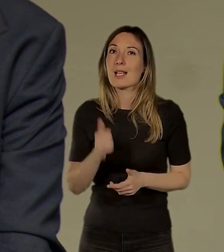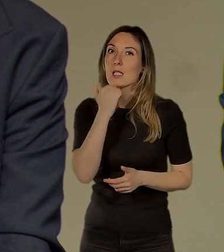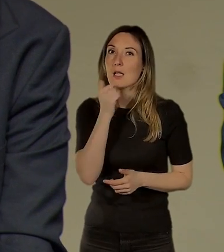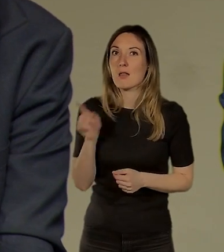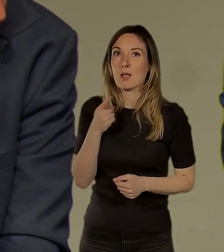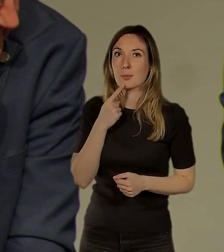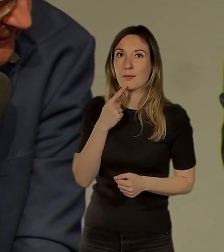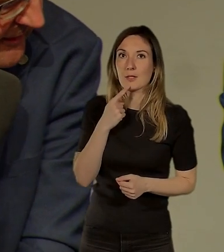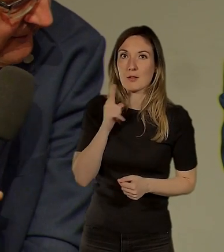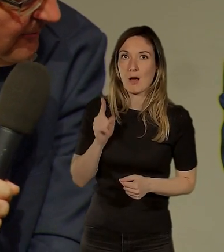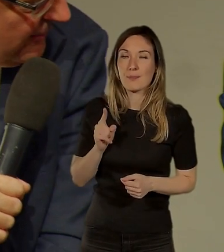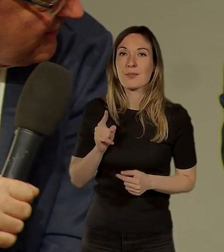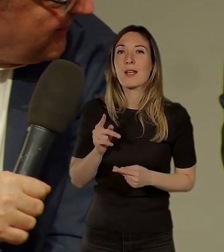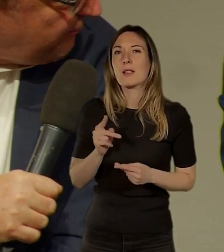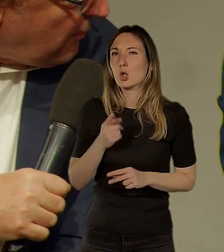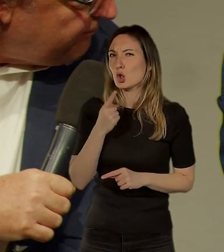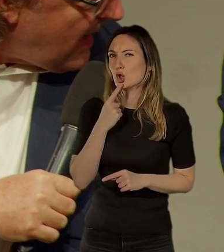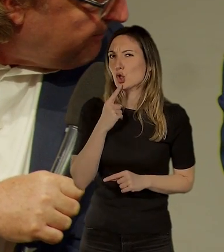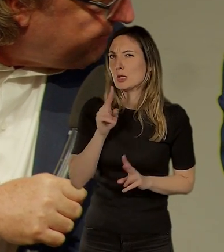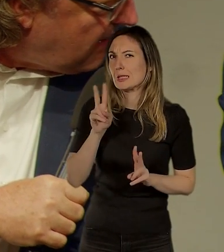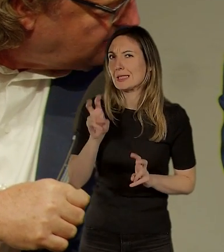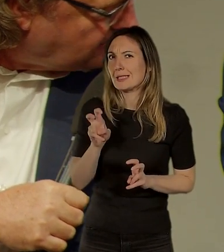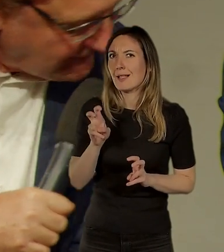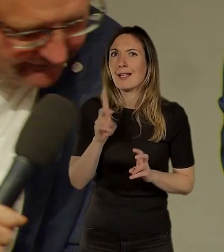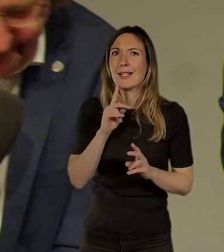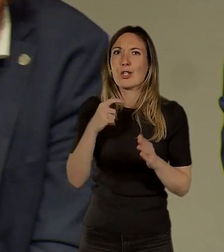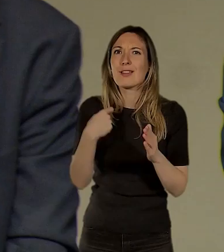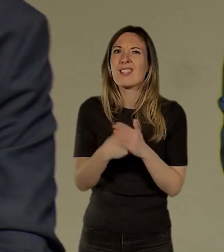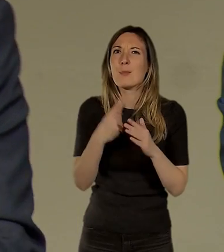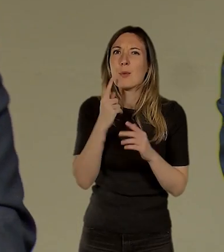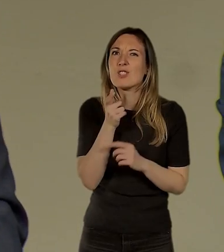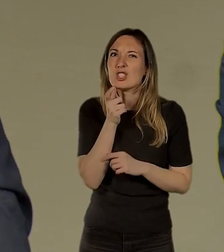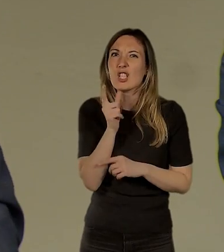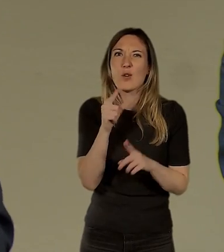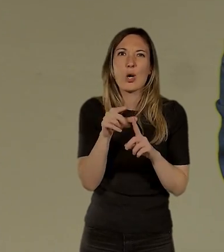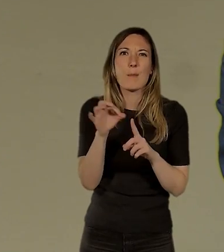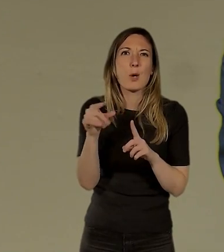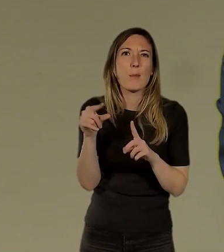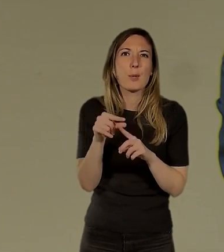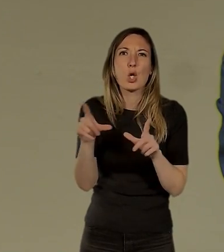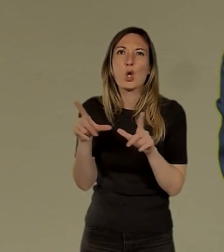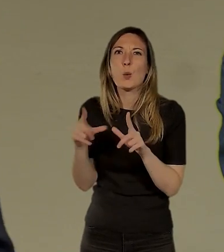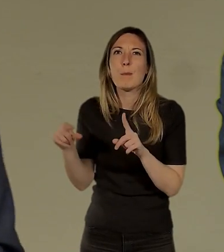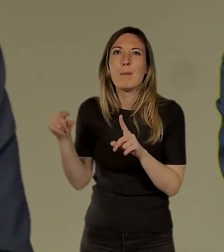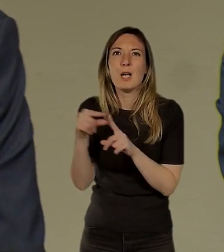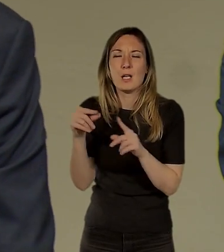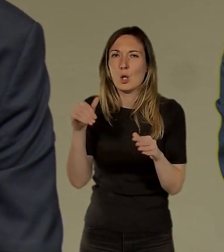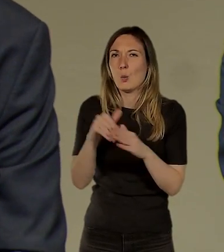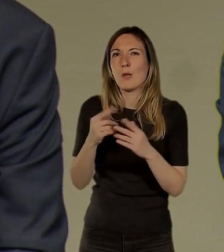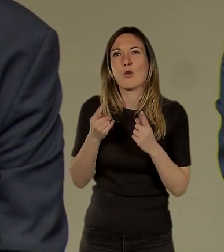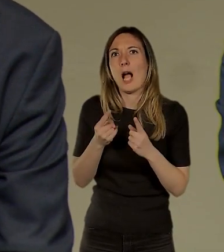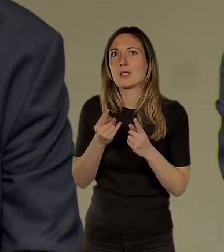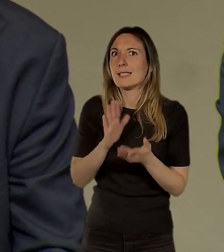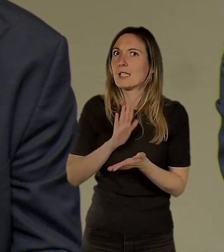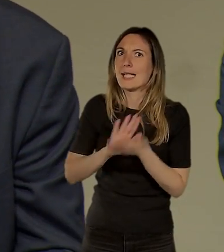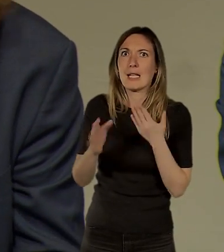nedělat ty jsi to nazval moderně pop-up, ty pop-upové akce, ale to neznamená,